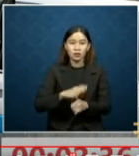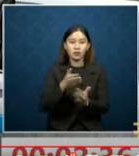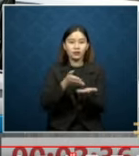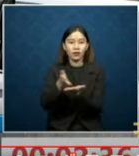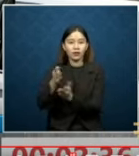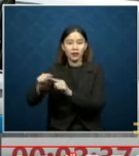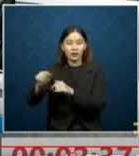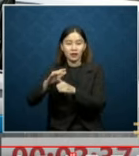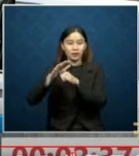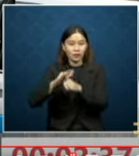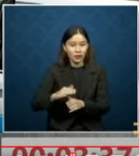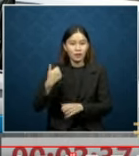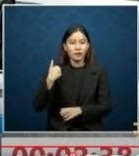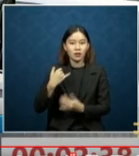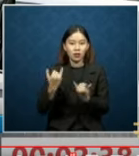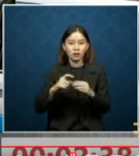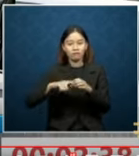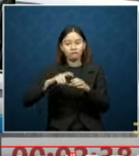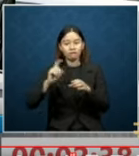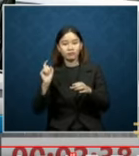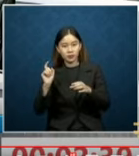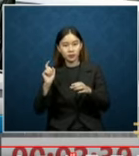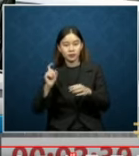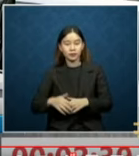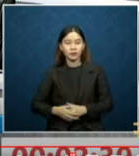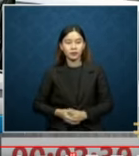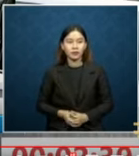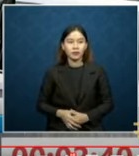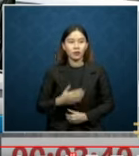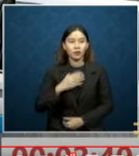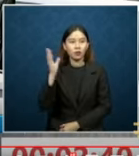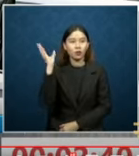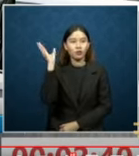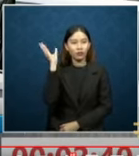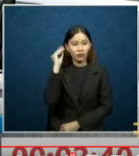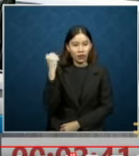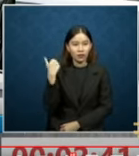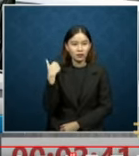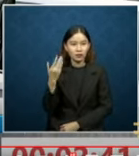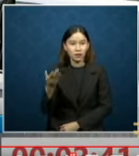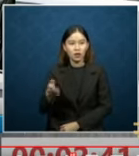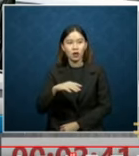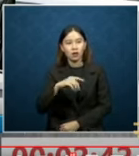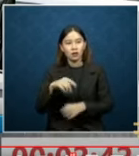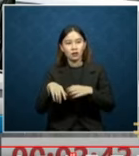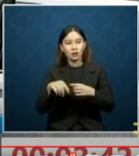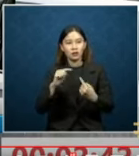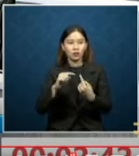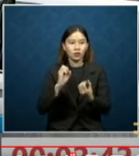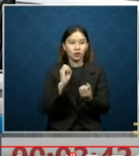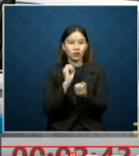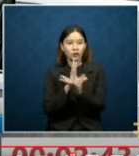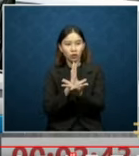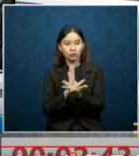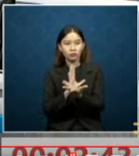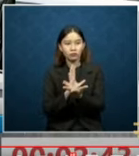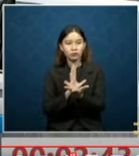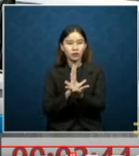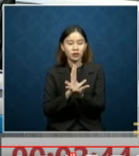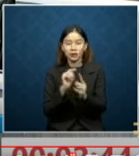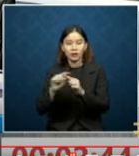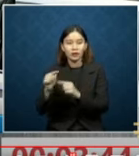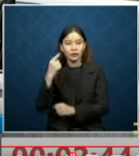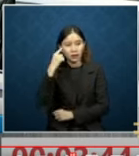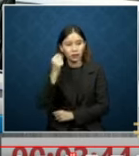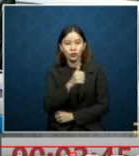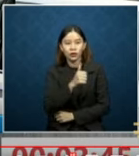ายต้องยอมถอยผมฟังดูท่านก็บริพาทลูกน้องตัวเองก็ย่อยยับเลยนะครับแต่ก็ยังดีนะฮ